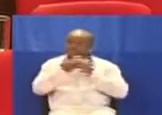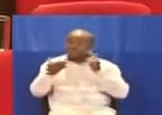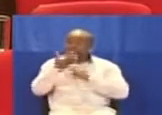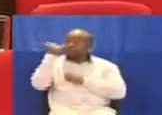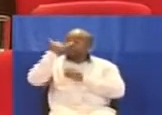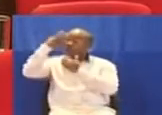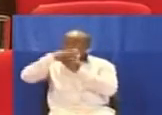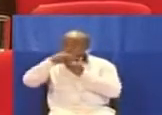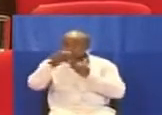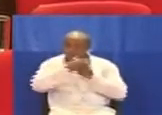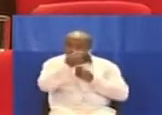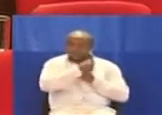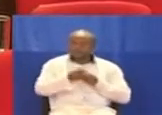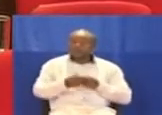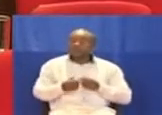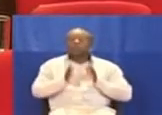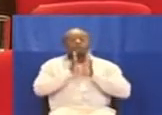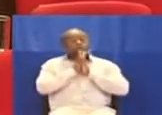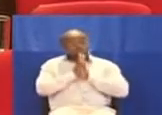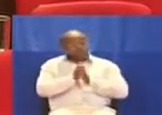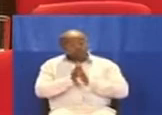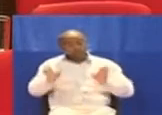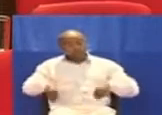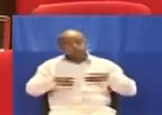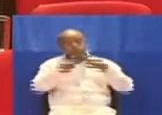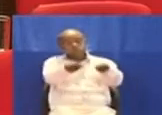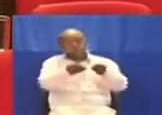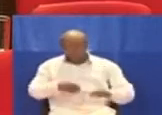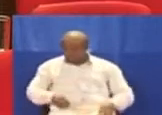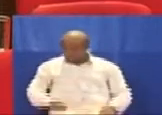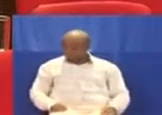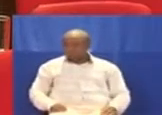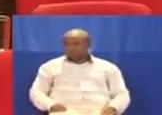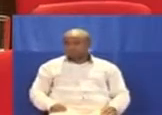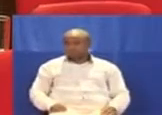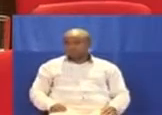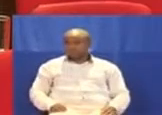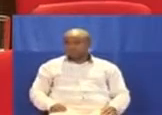wenzetu. Pokea shukrani zetu. Mheshimiwa Spika,